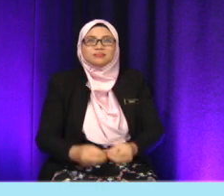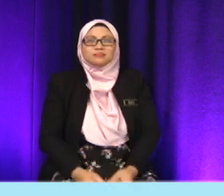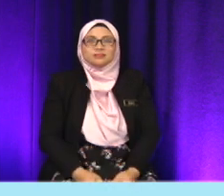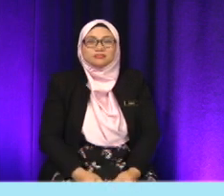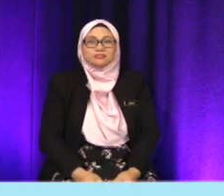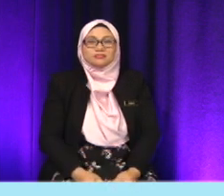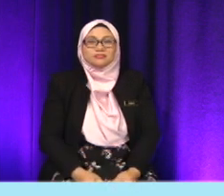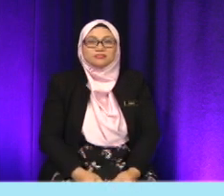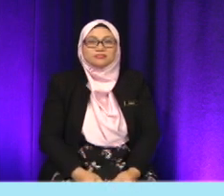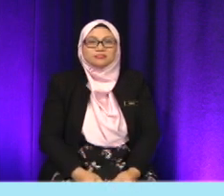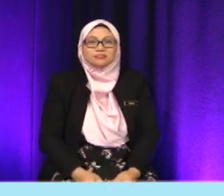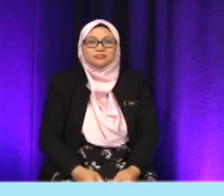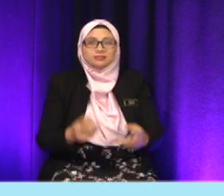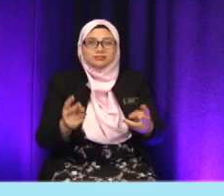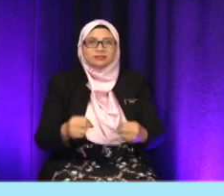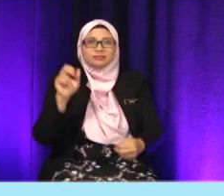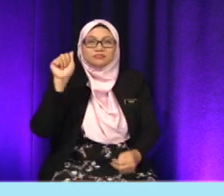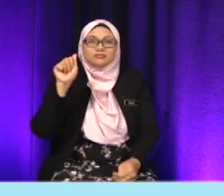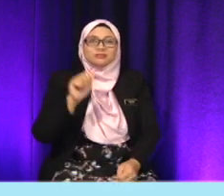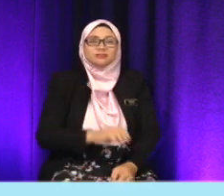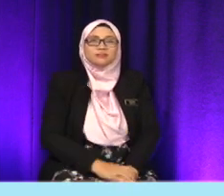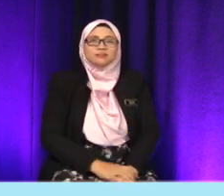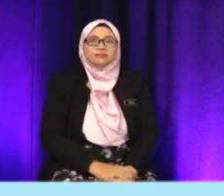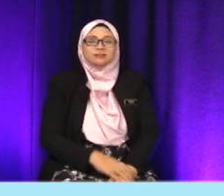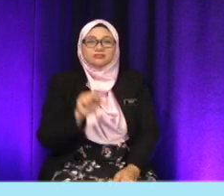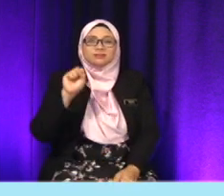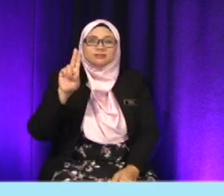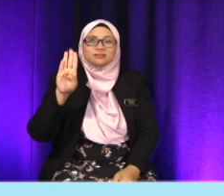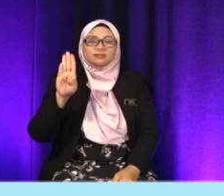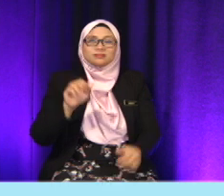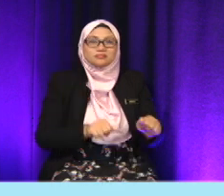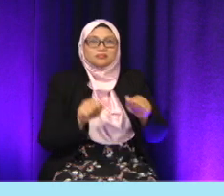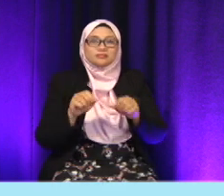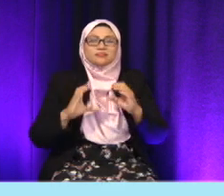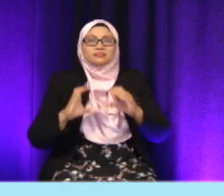Angela aku jatuhin Angelin soal itu cari yang ke berapa